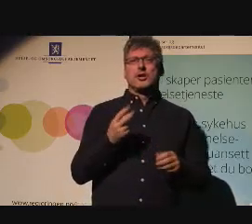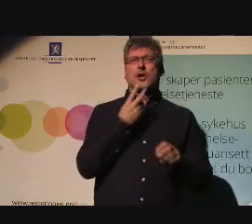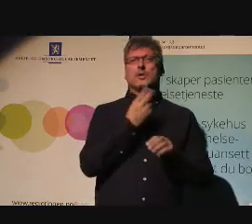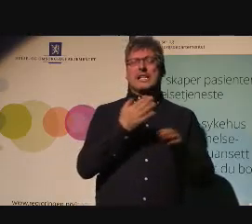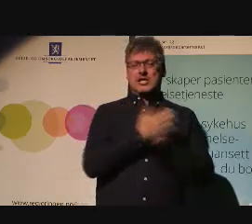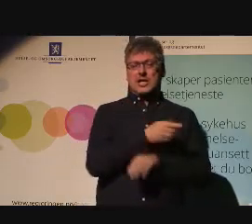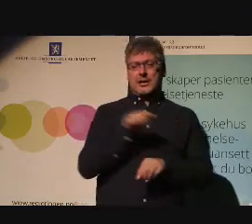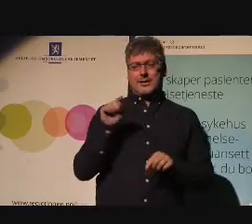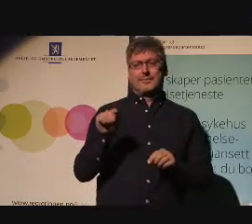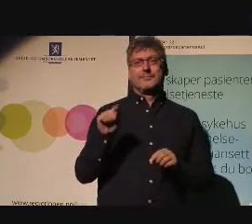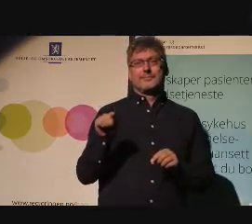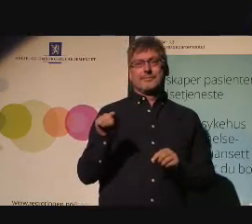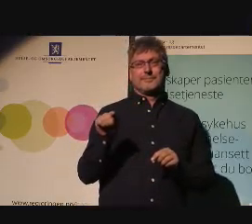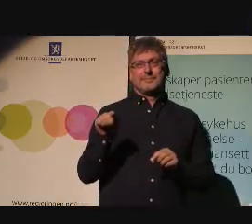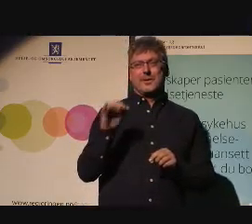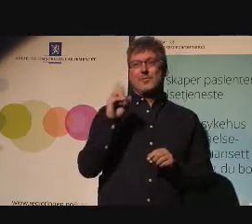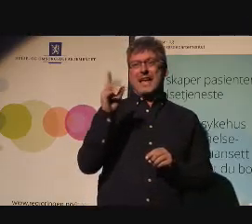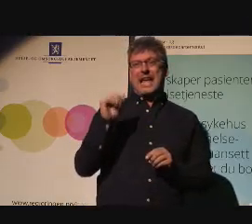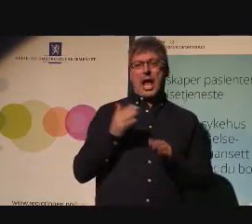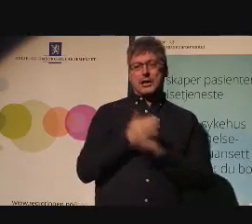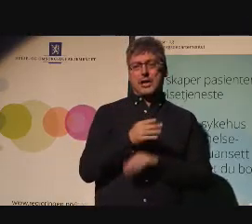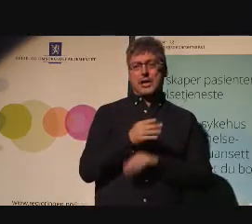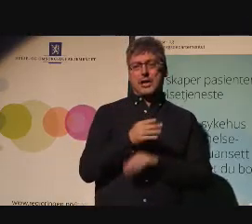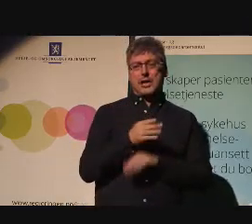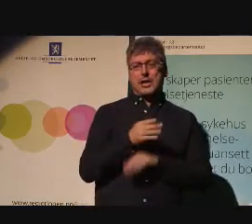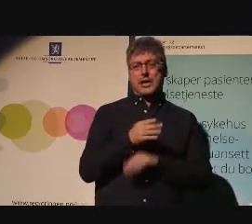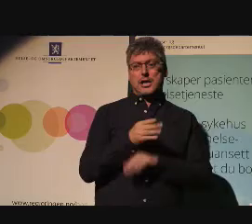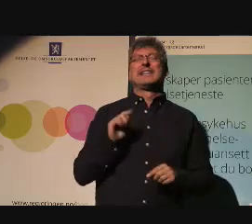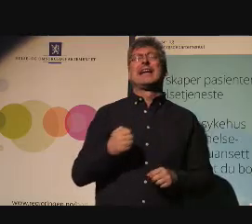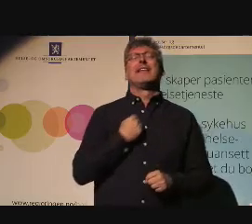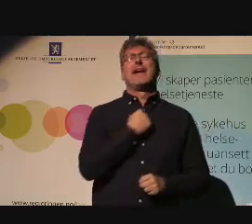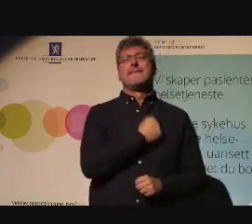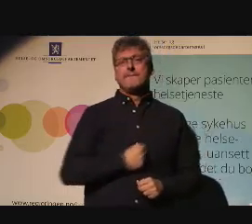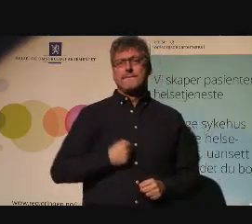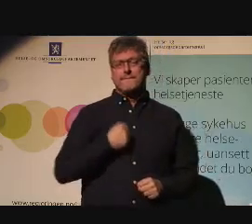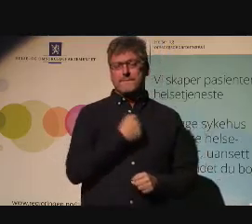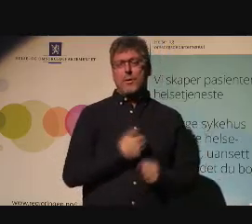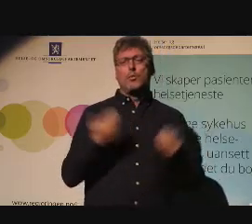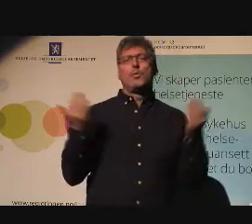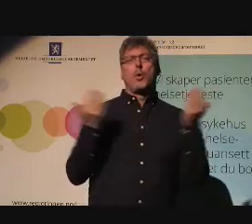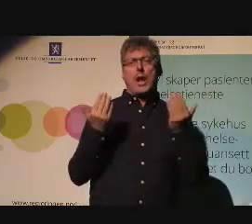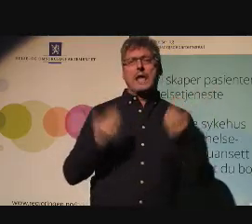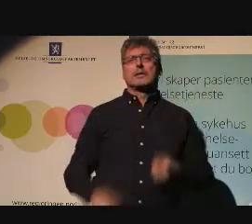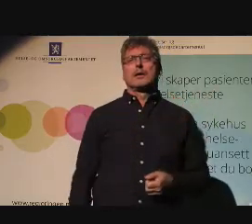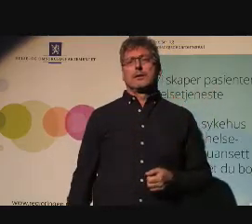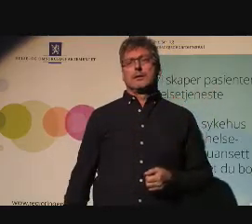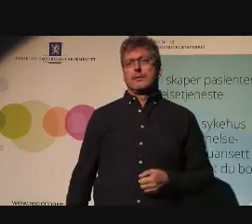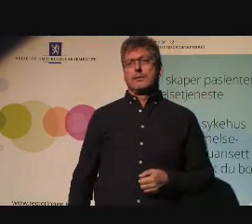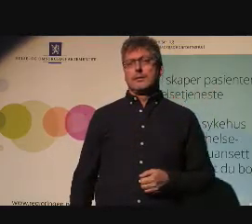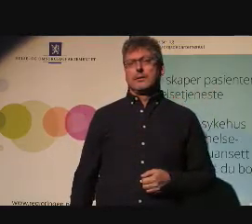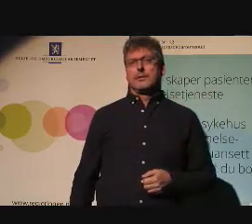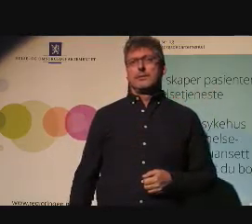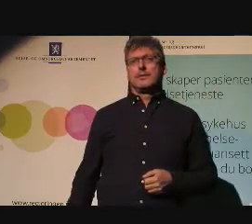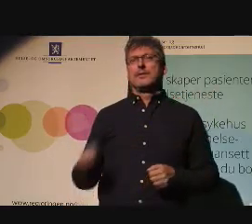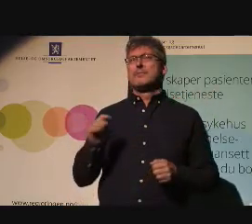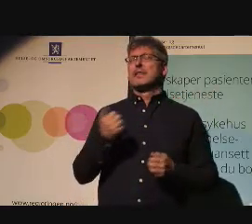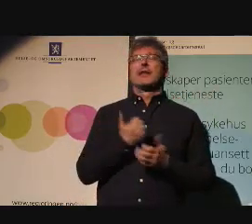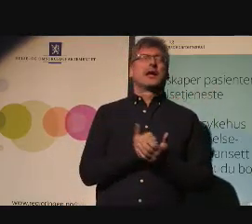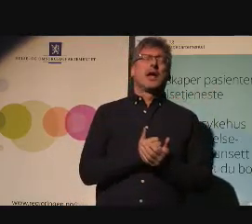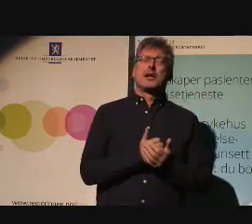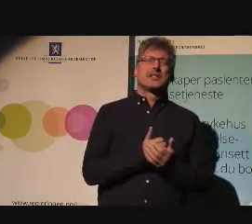Tilsynssaken om Ida-saken, den er vond å lese. Det som kanskje gjør mest